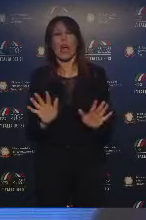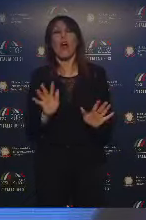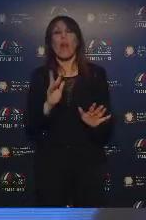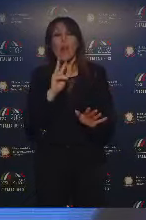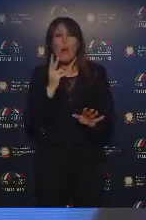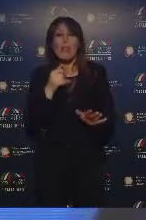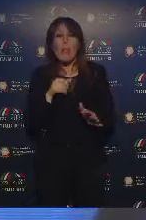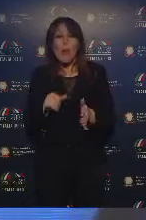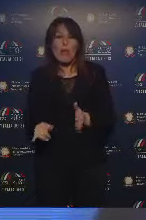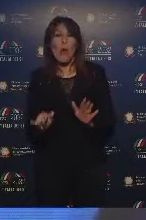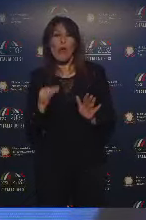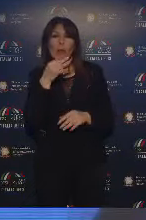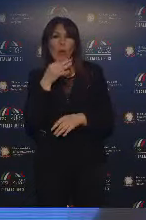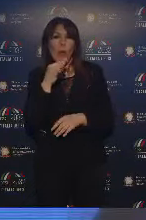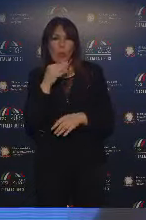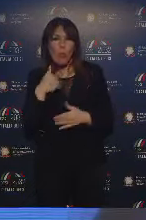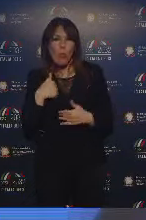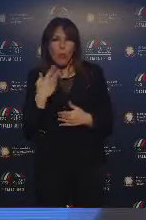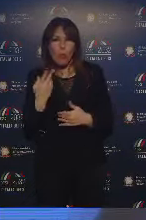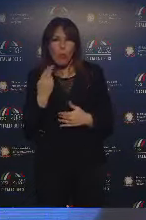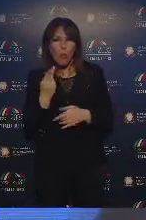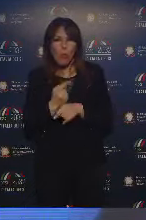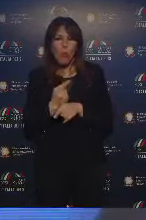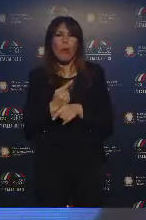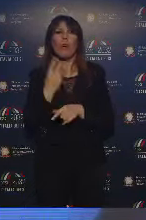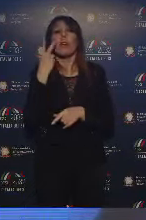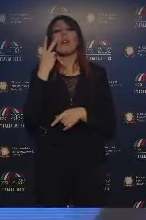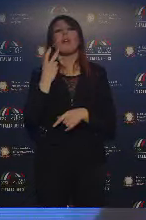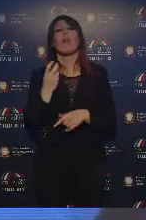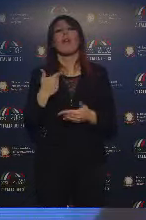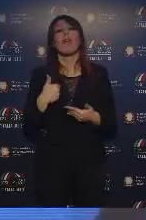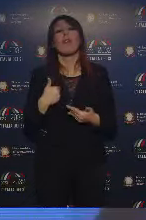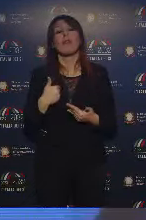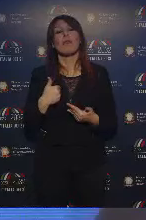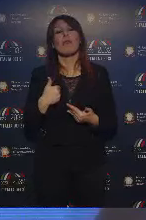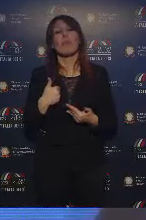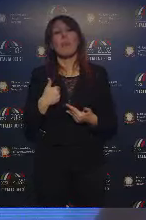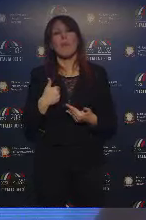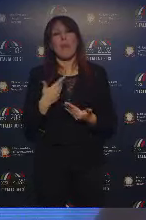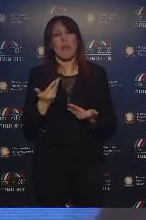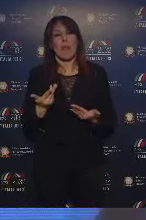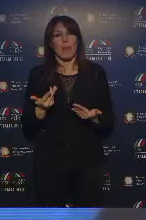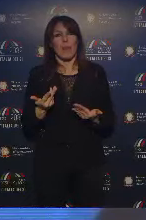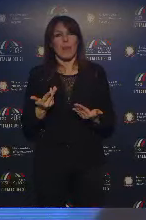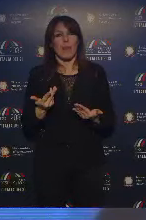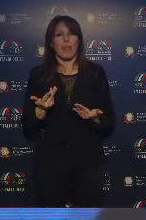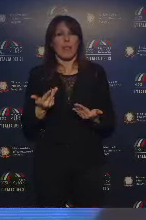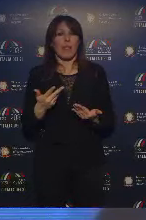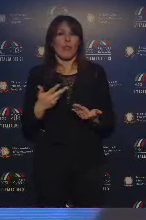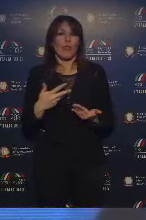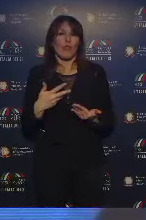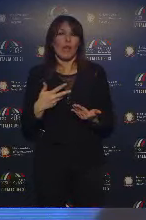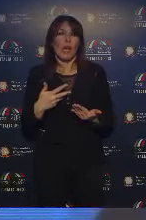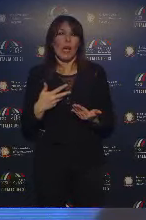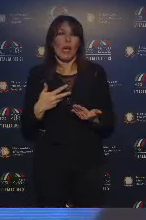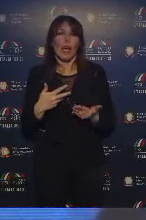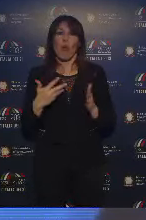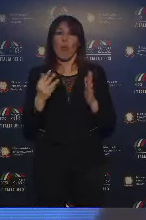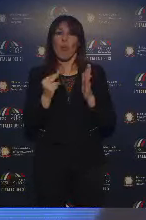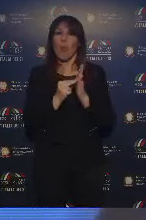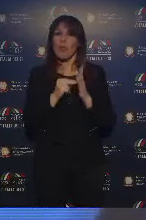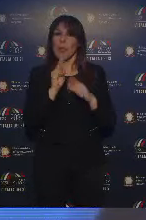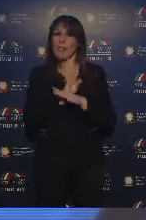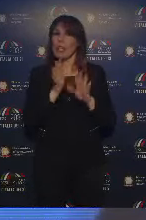e quindi abbiamo previsto non più il decote dei punti sulla